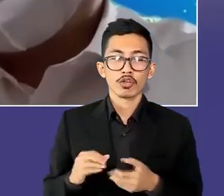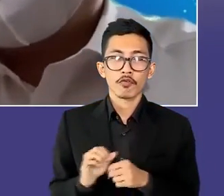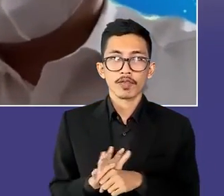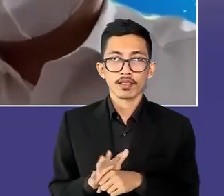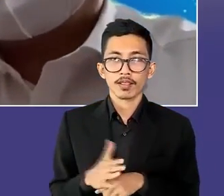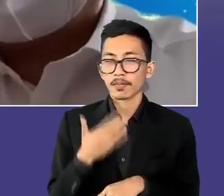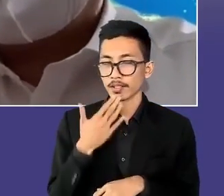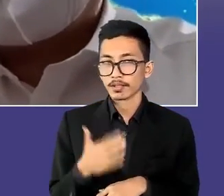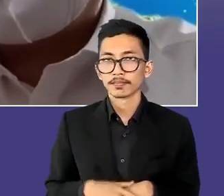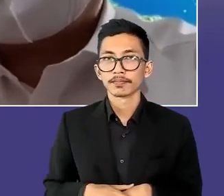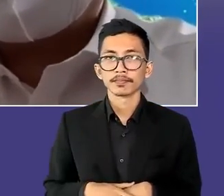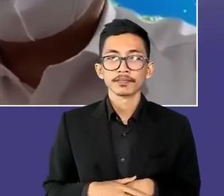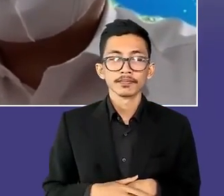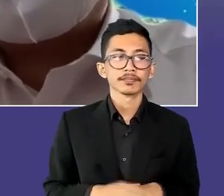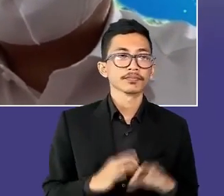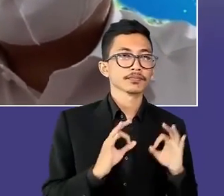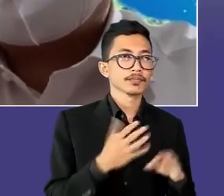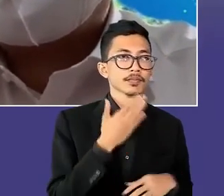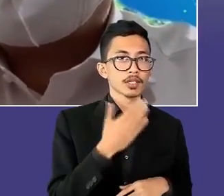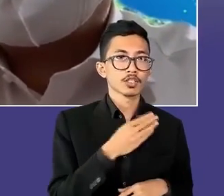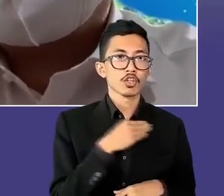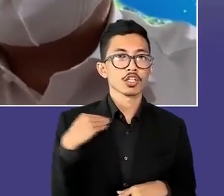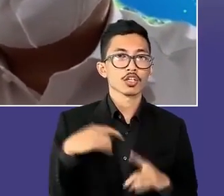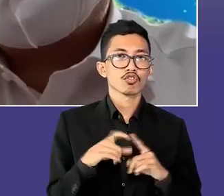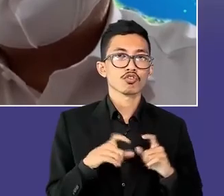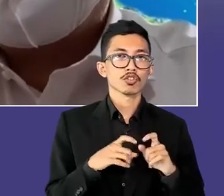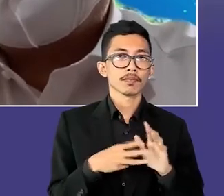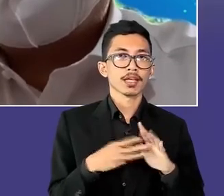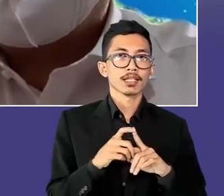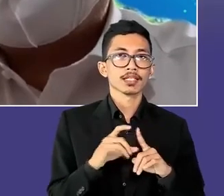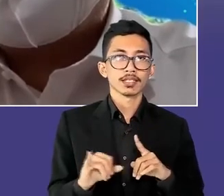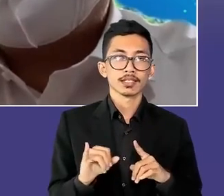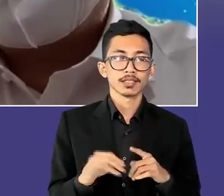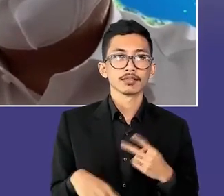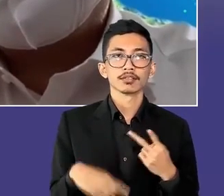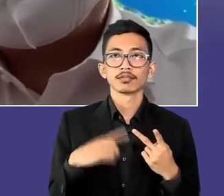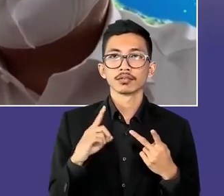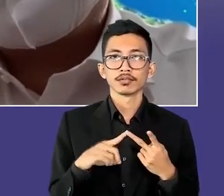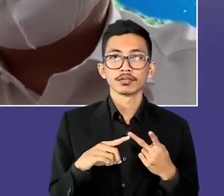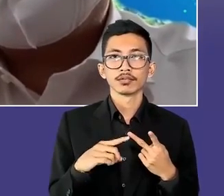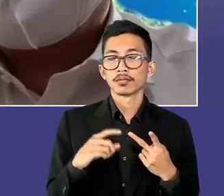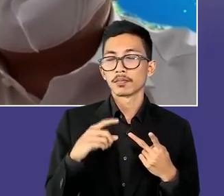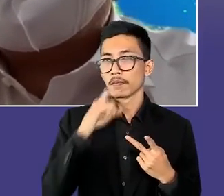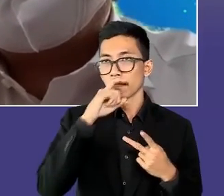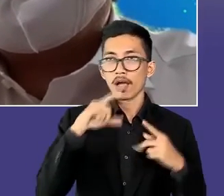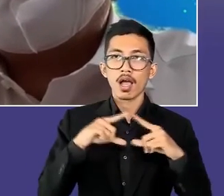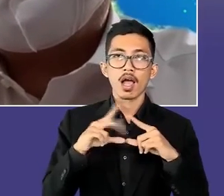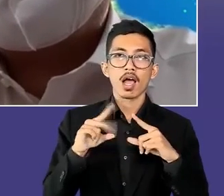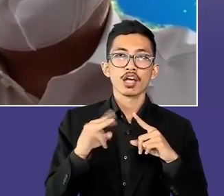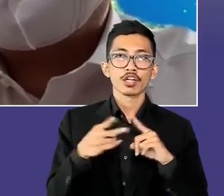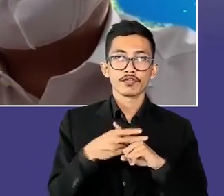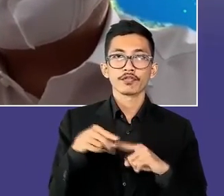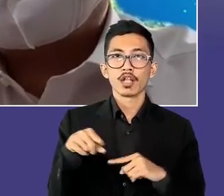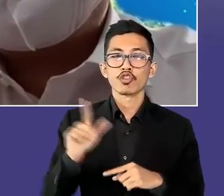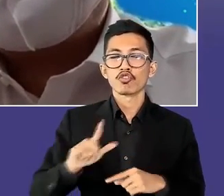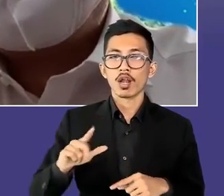kasih Dr. Kusmedi selaku bagian dari Satgas Penanganan COVID-19. Sebelumnya juga ada Pak Muhammad Arief selaku